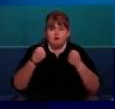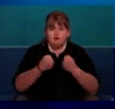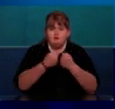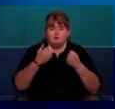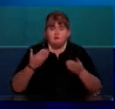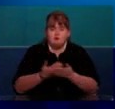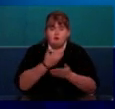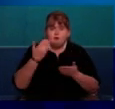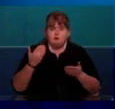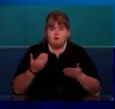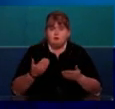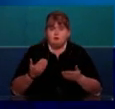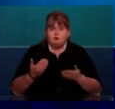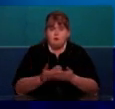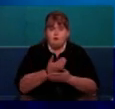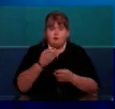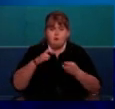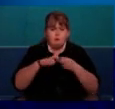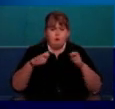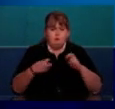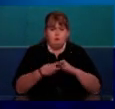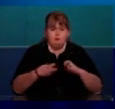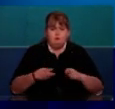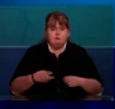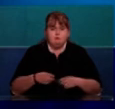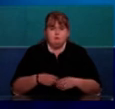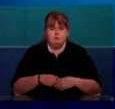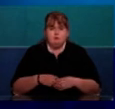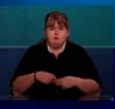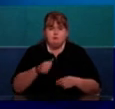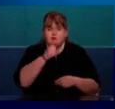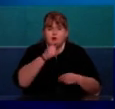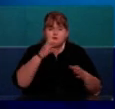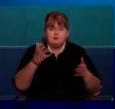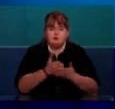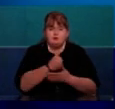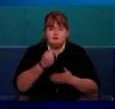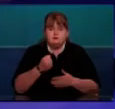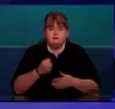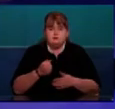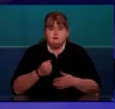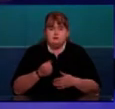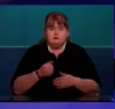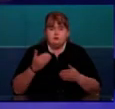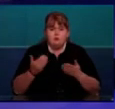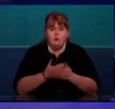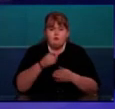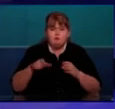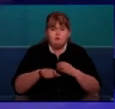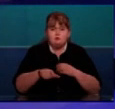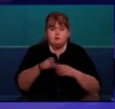все с новыми и новыми проблемами, пытаясь найти новые